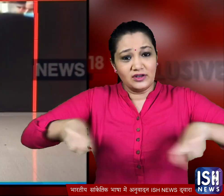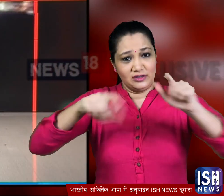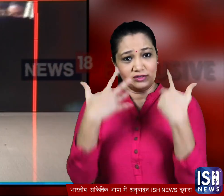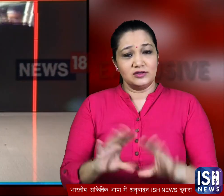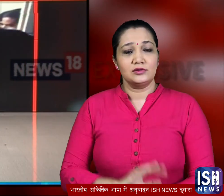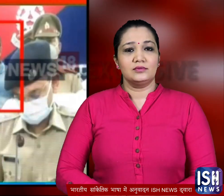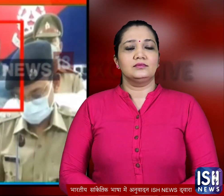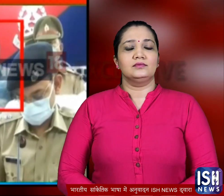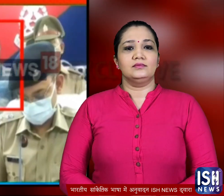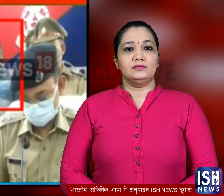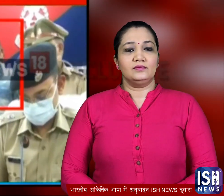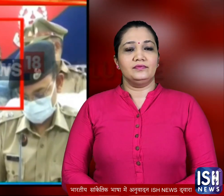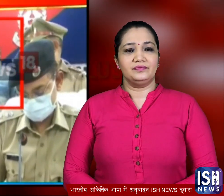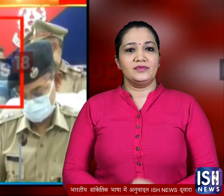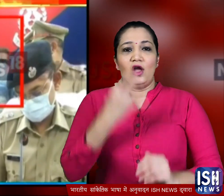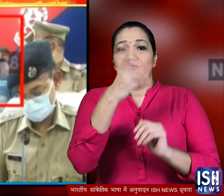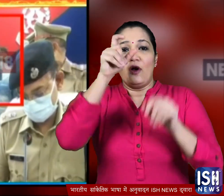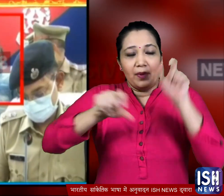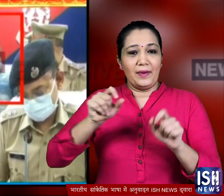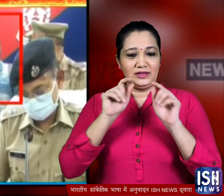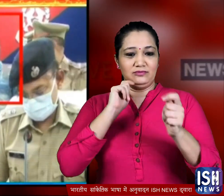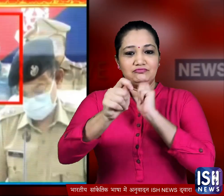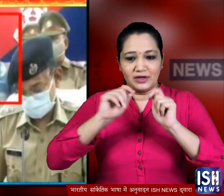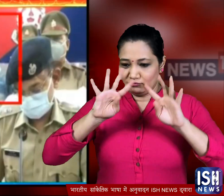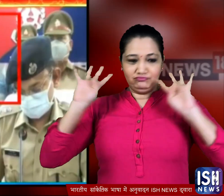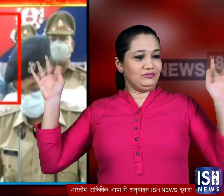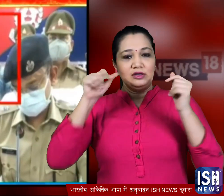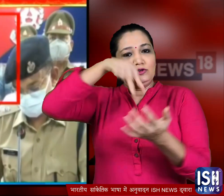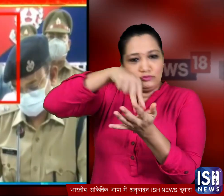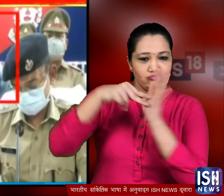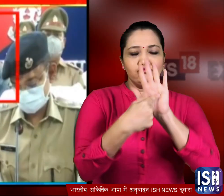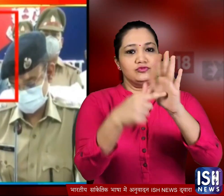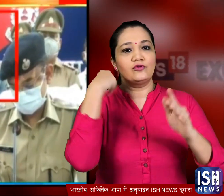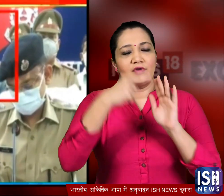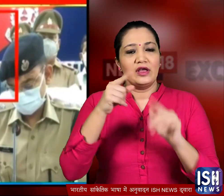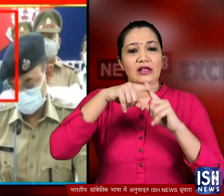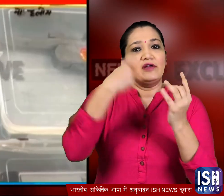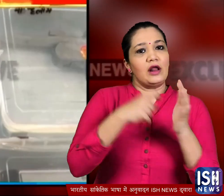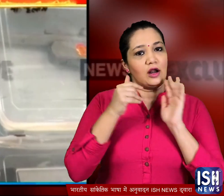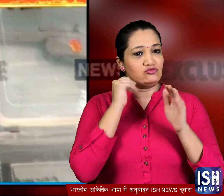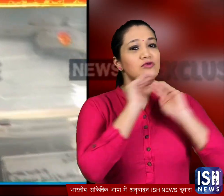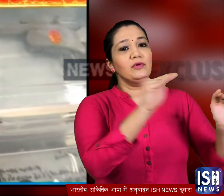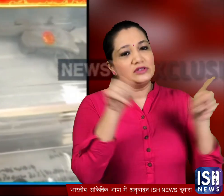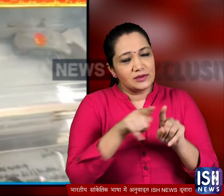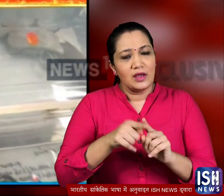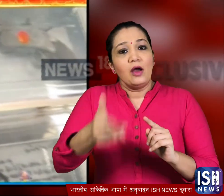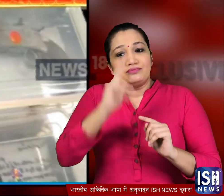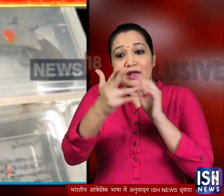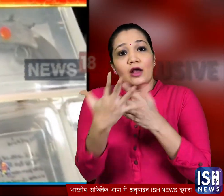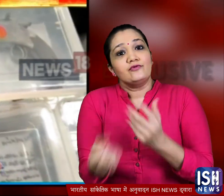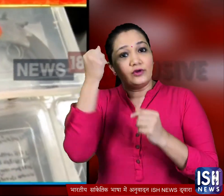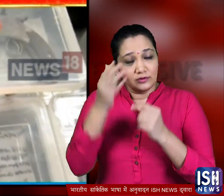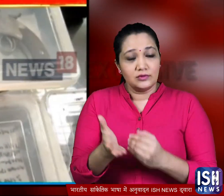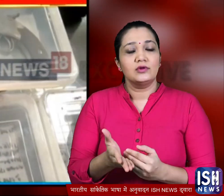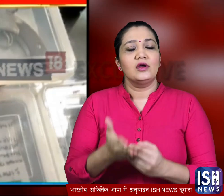की और उन 4 लोगों को मीडिया के सामने ले आई जिन्होंने तबरेज राणा का साथ दिया था। इन लोगों के पास से वो हथियार